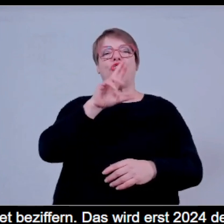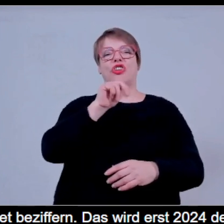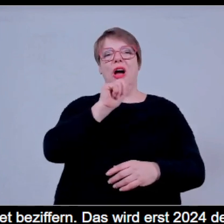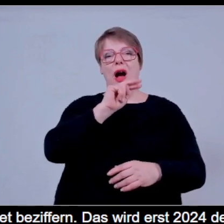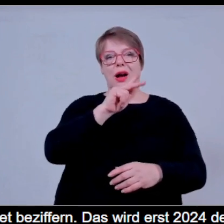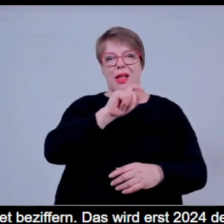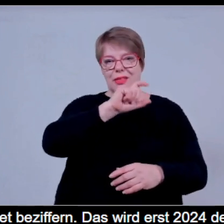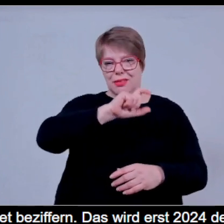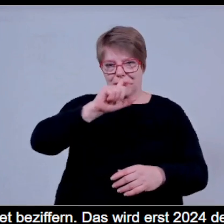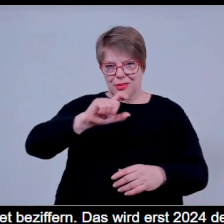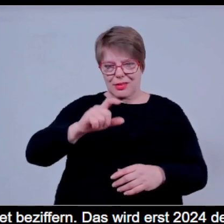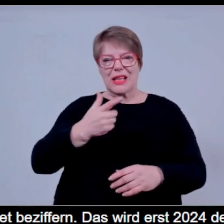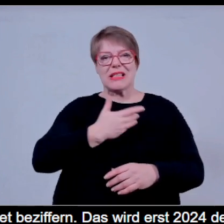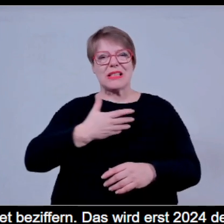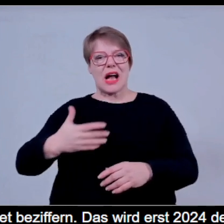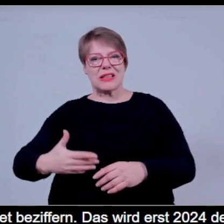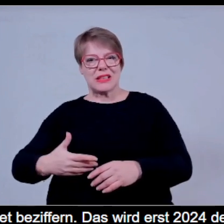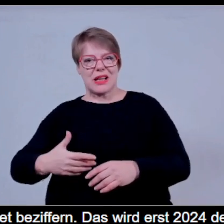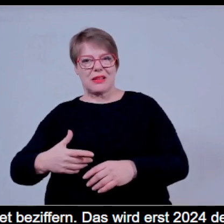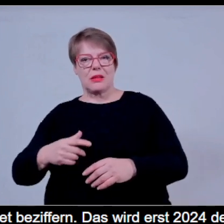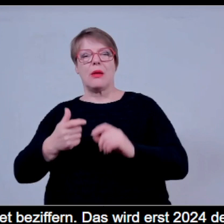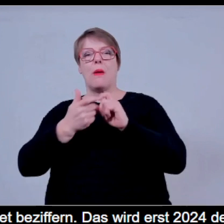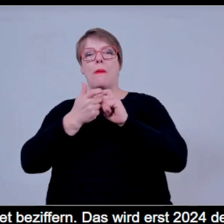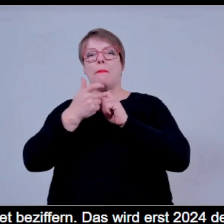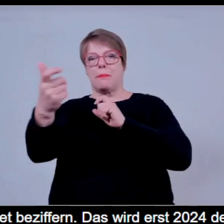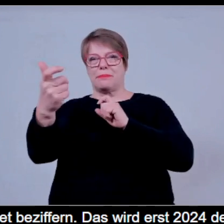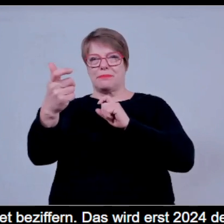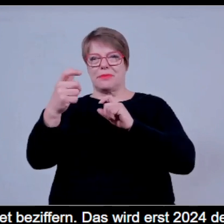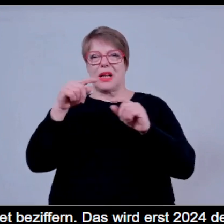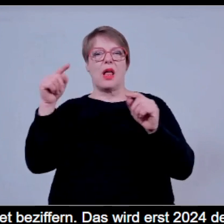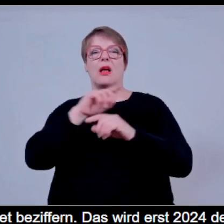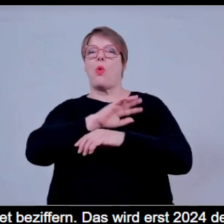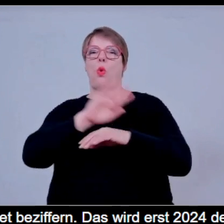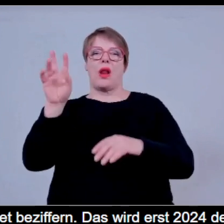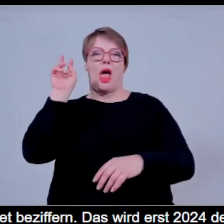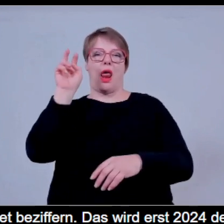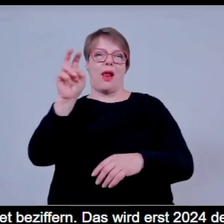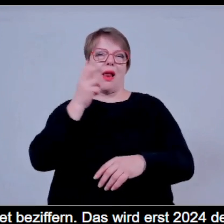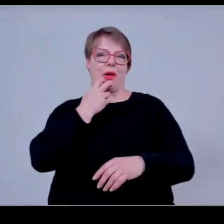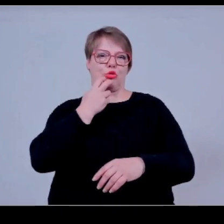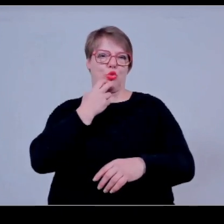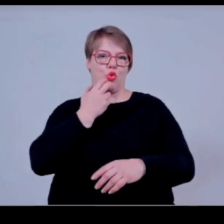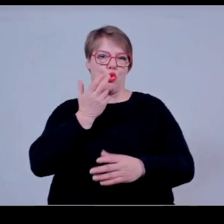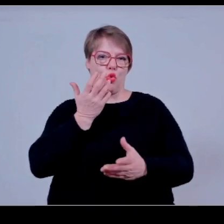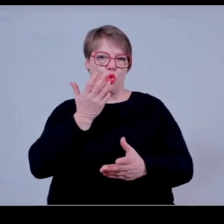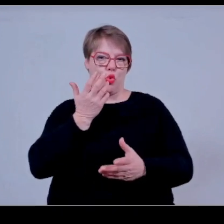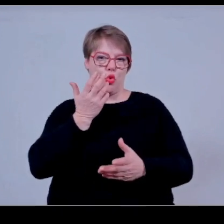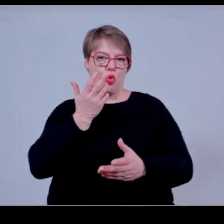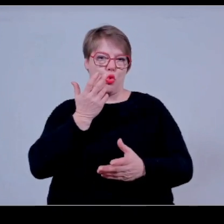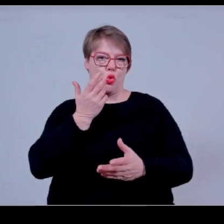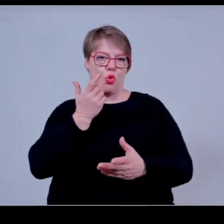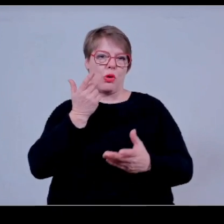er nach dem Grundgesetz hat. Und darum möchte ich jetzt ein paar Themen zum Thema Neigetechnik sagen, weil wir bis dahin eine vernünftige Lösung brauchen.